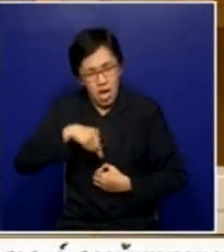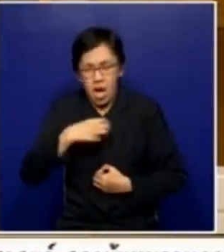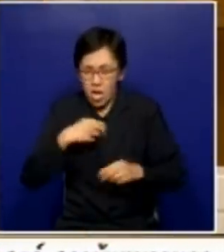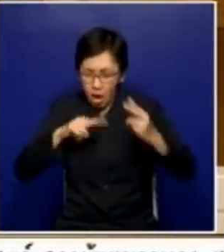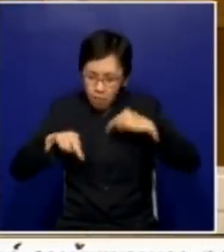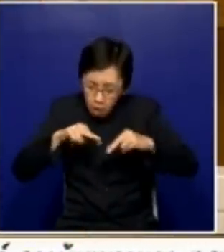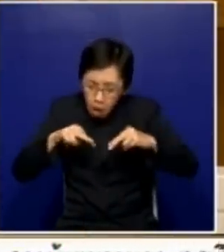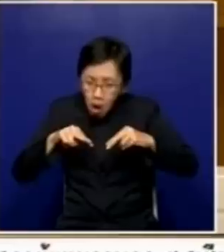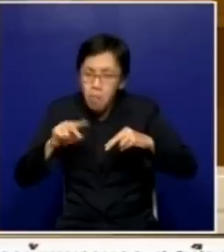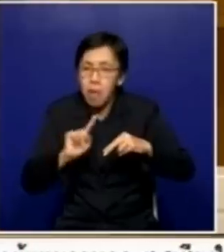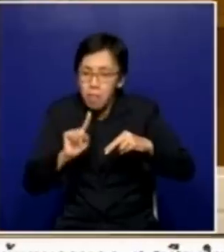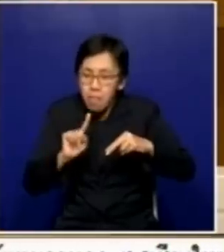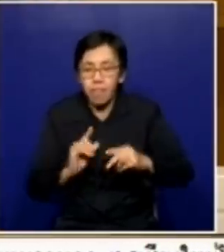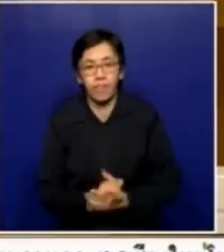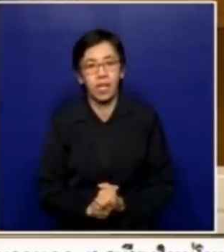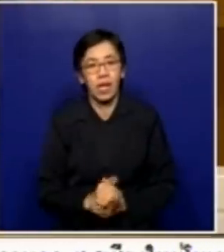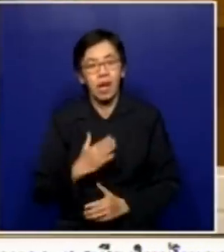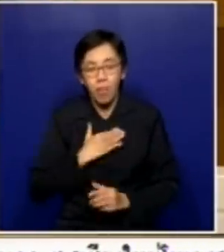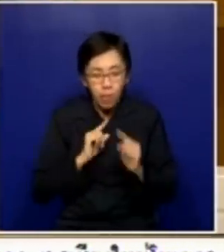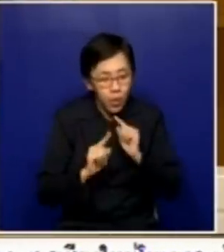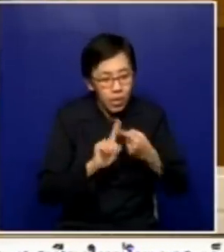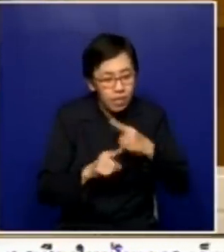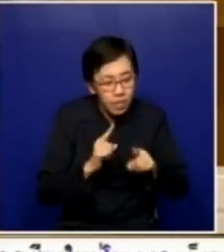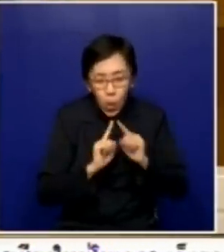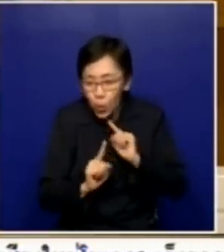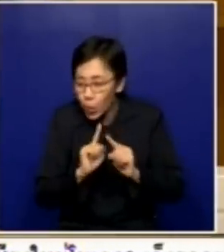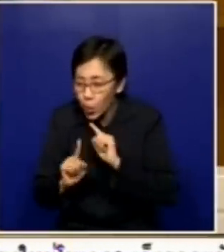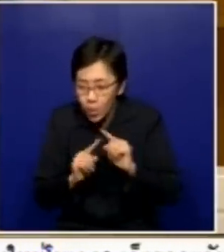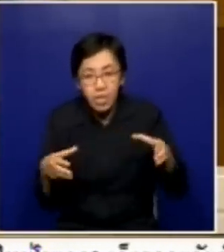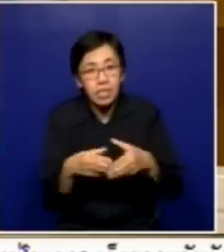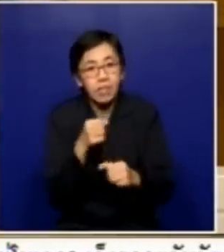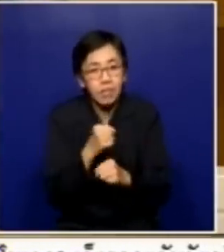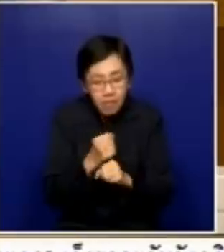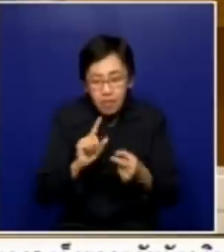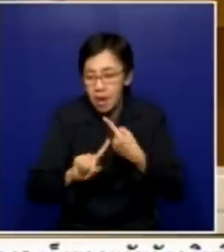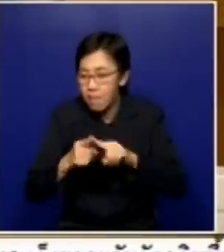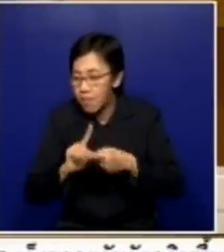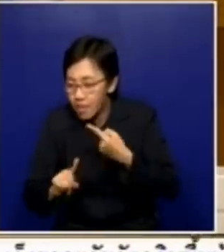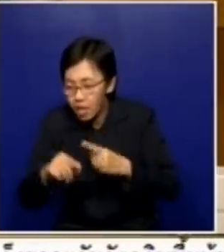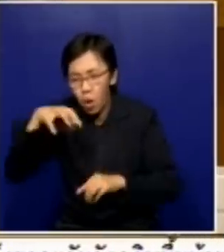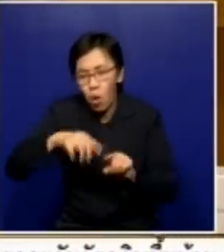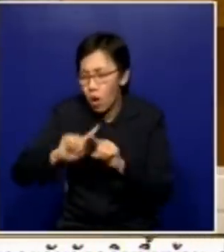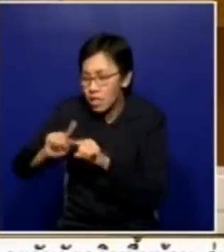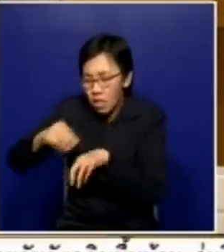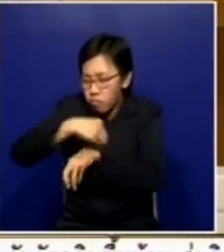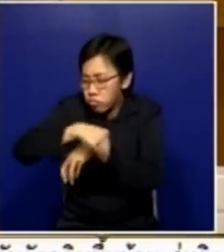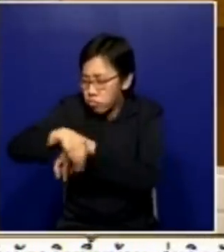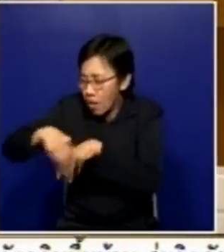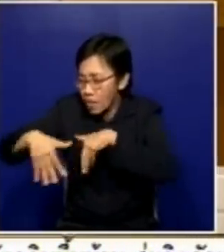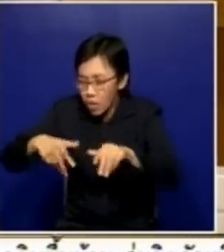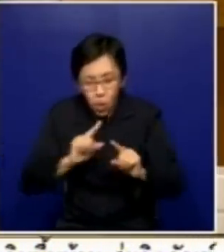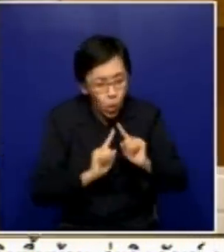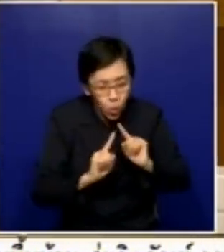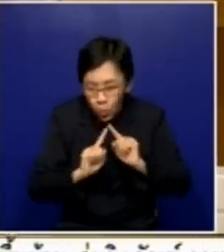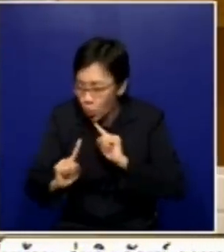ผมนัχความฝันกผมไปพูคยกเพื่อนฟูง ทีมงานมสหาย รวมถงองคกรเครอข่ายประชาชนต่าง